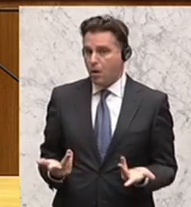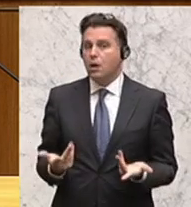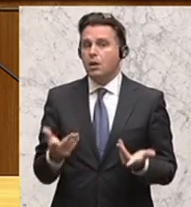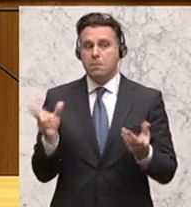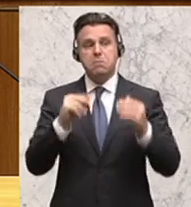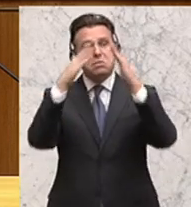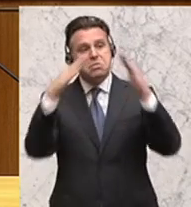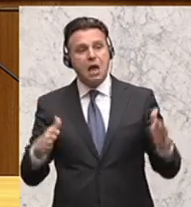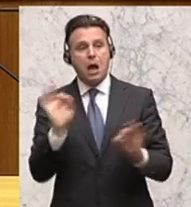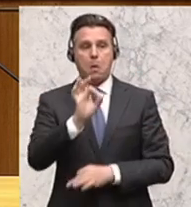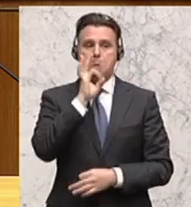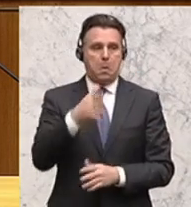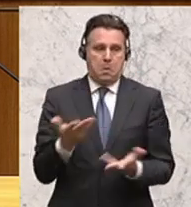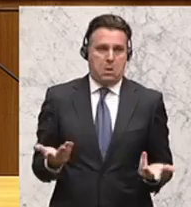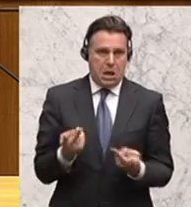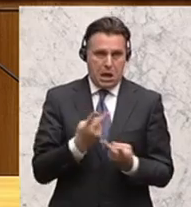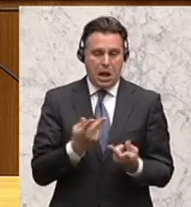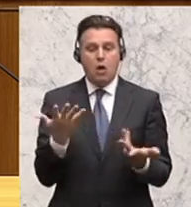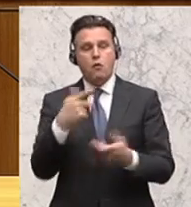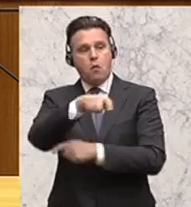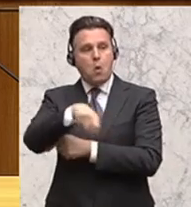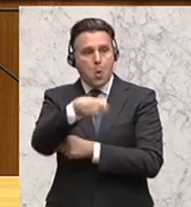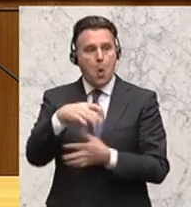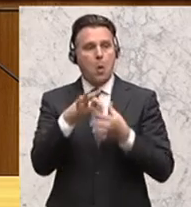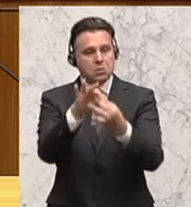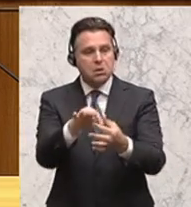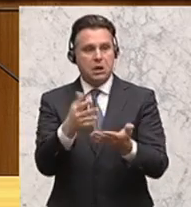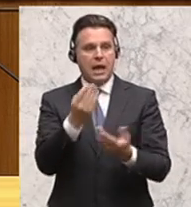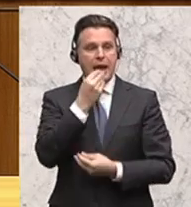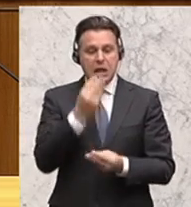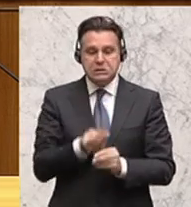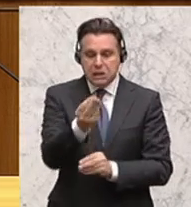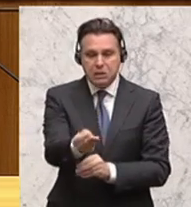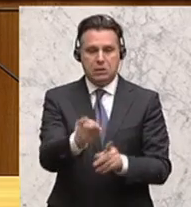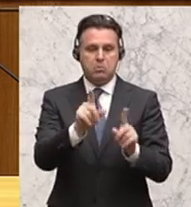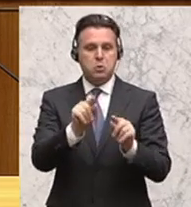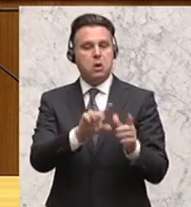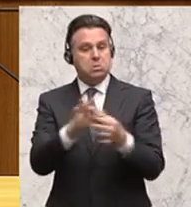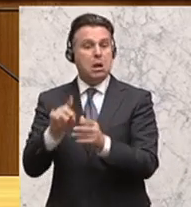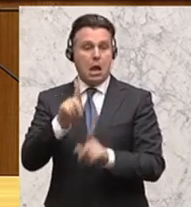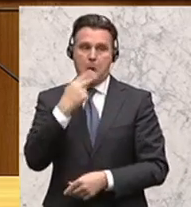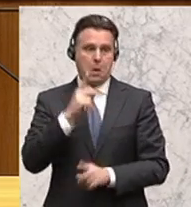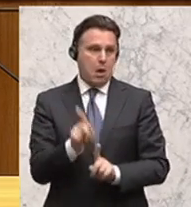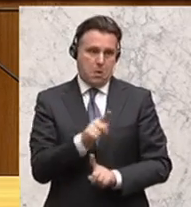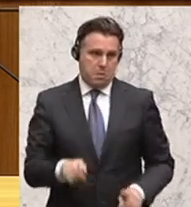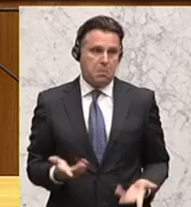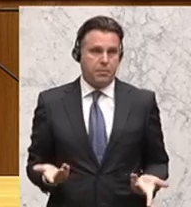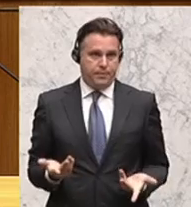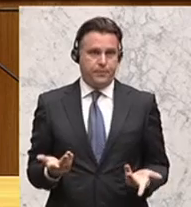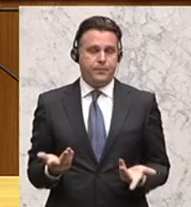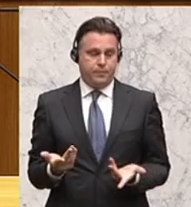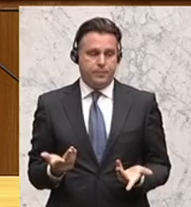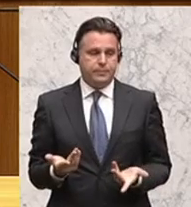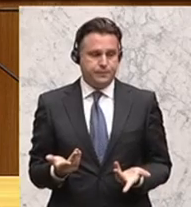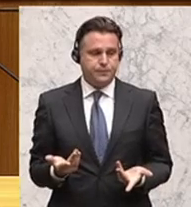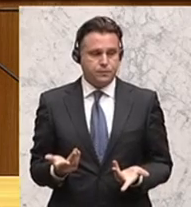mit einer Überdachung sozusagen versehen sind, wo gekocht wird bzw. Essen verabreicht wird. Und das Rauchverbot wird